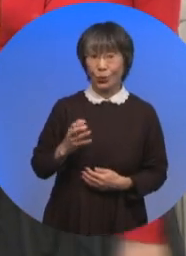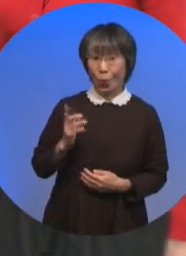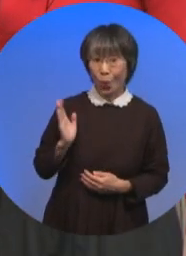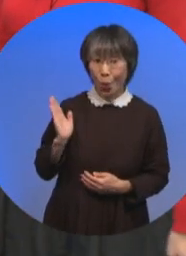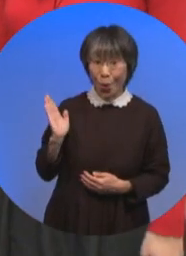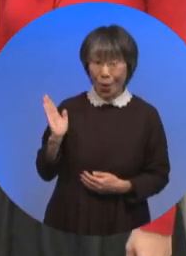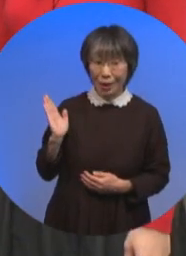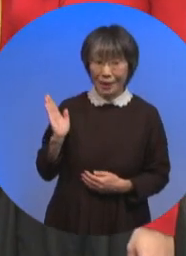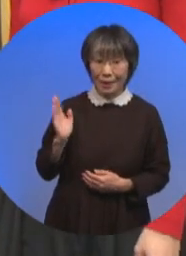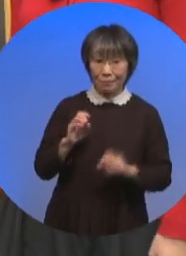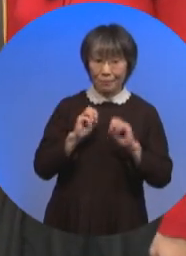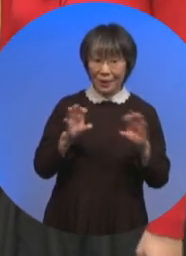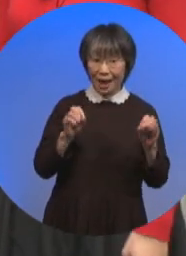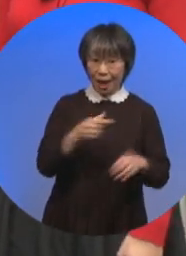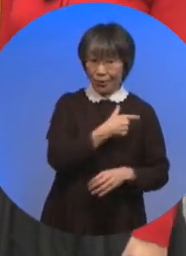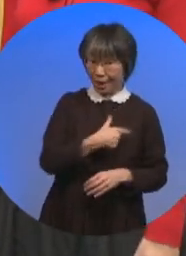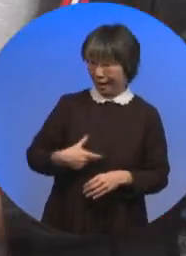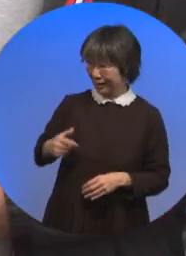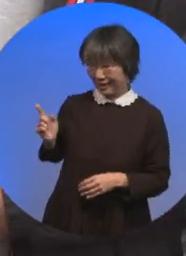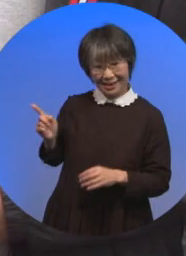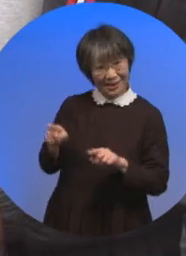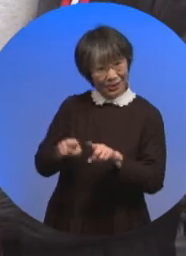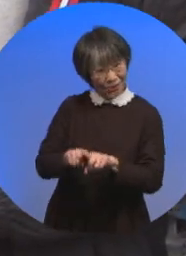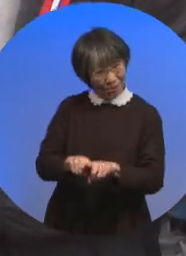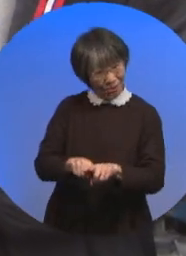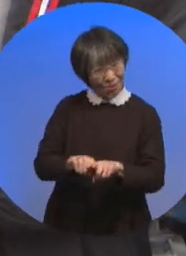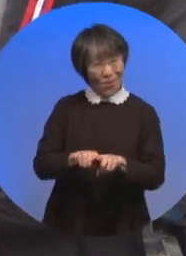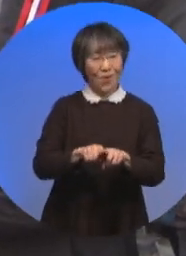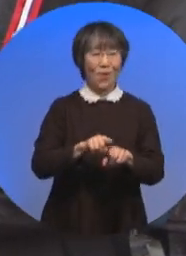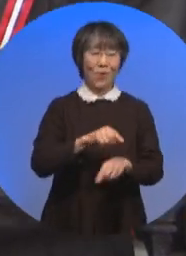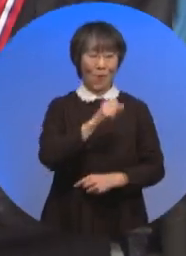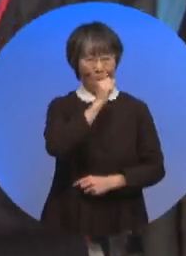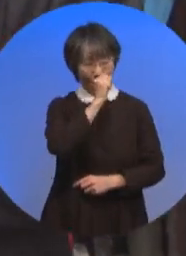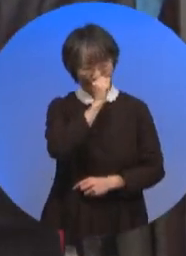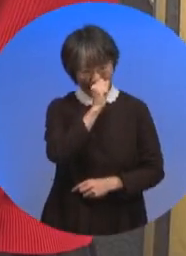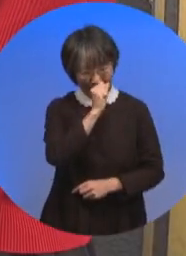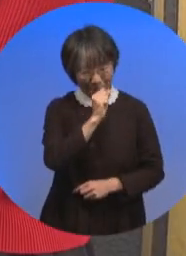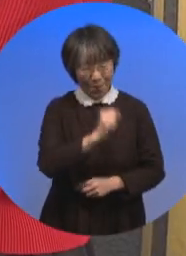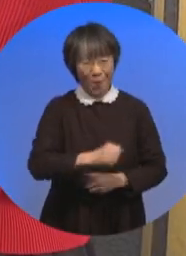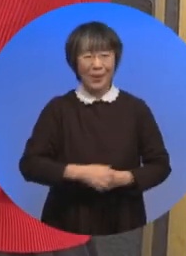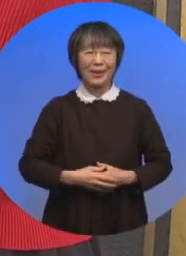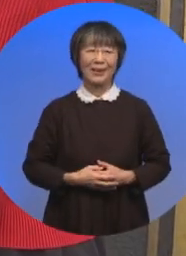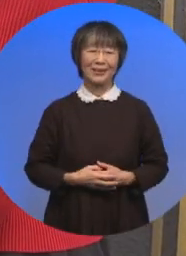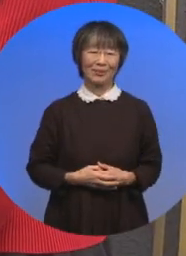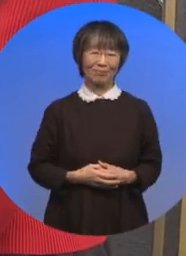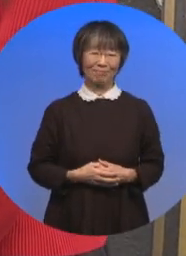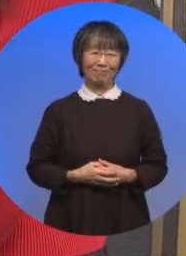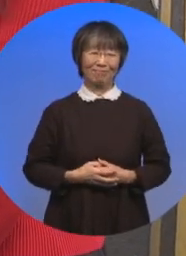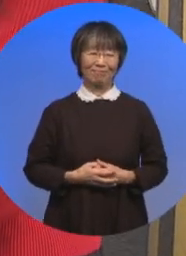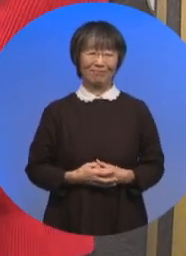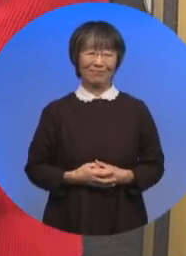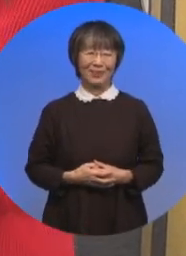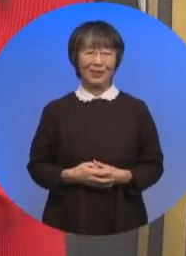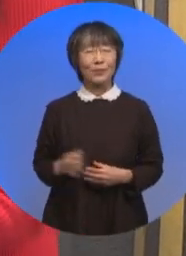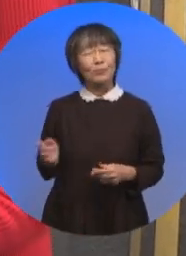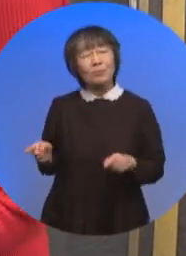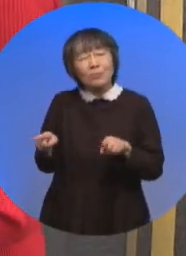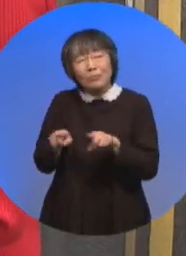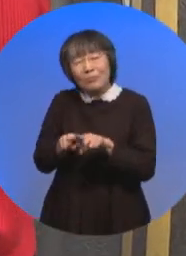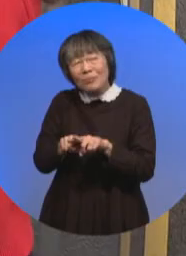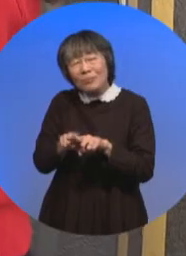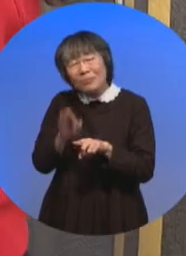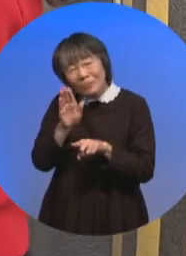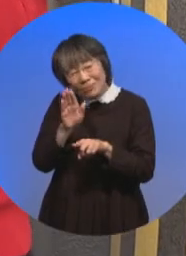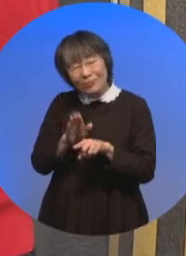と一緒に。 こんなええロケやってんや。 そうですよ。 これもちょっと待ってくれ。スイター愛してるから